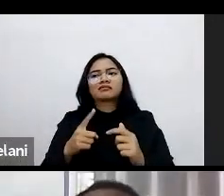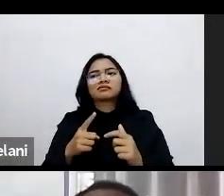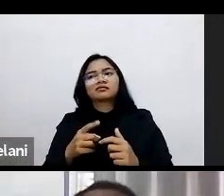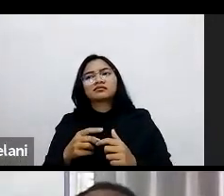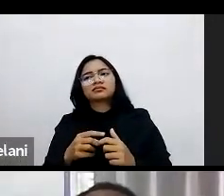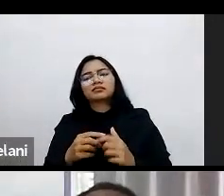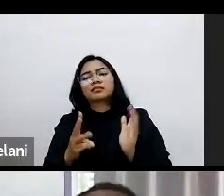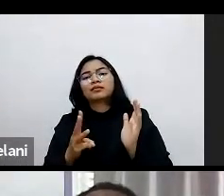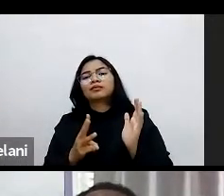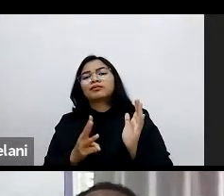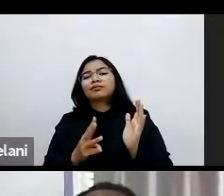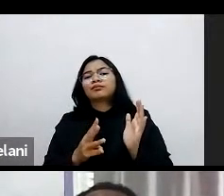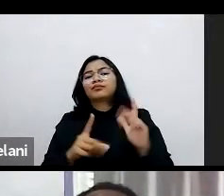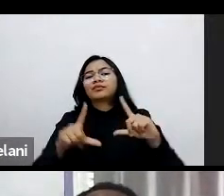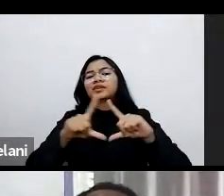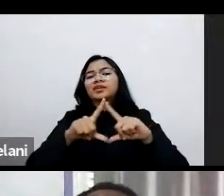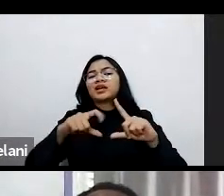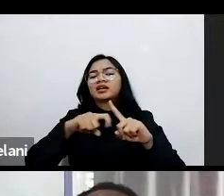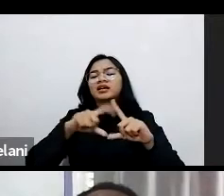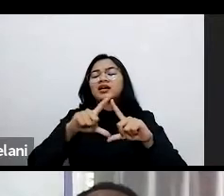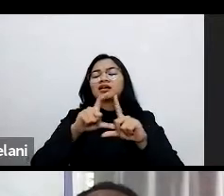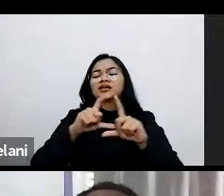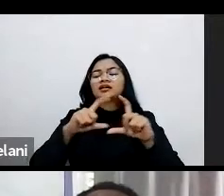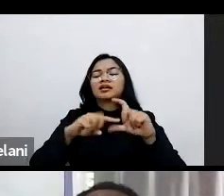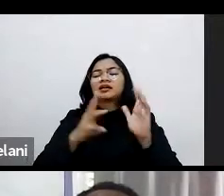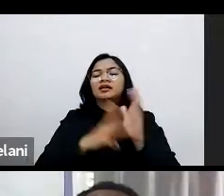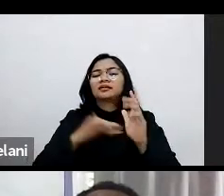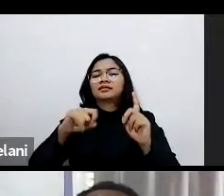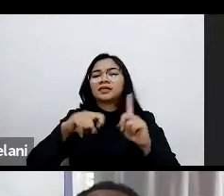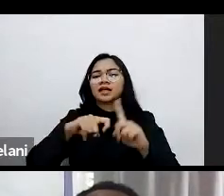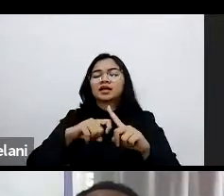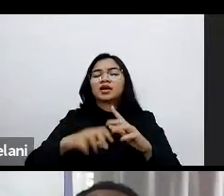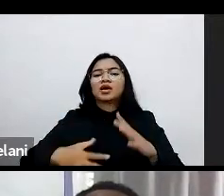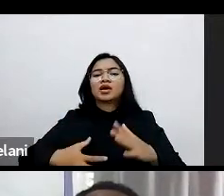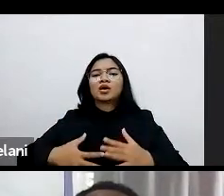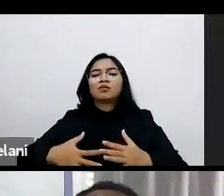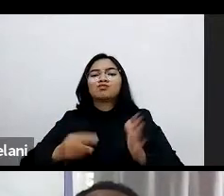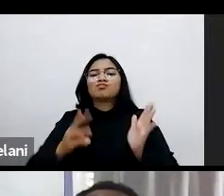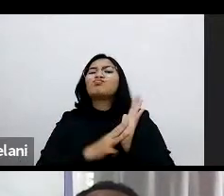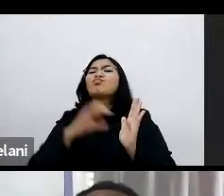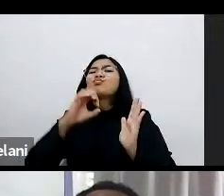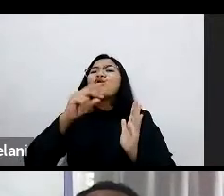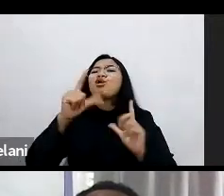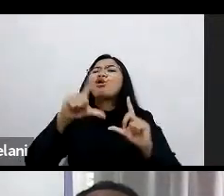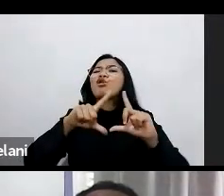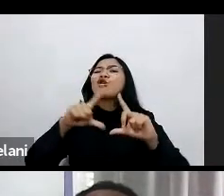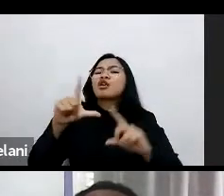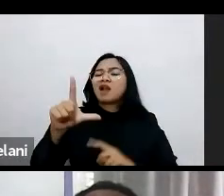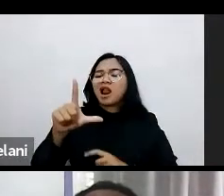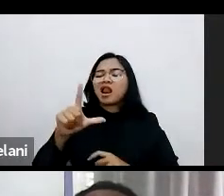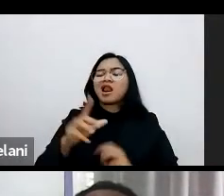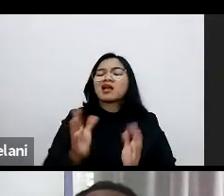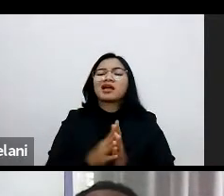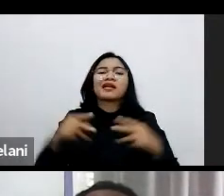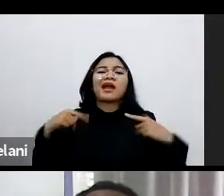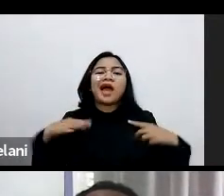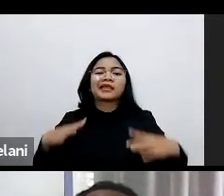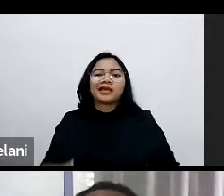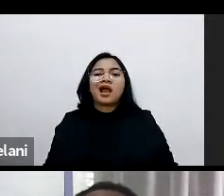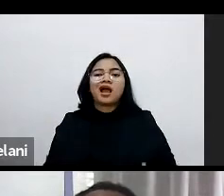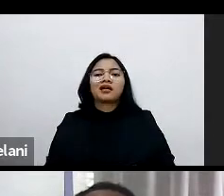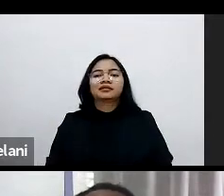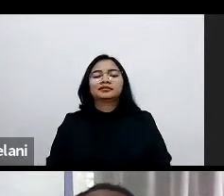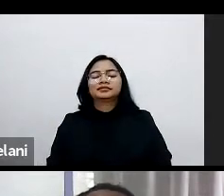dan etika. Nah, problemnya adalah gitu ya, masih banyak itu anggapan bahwa